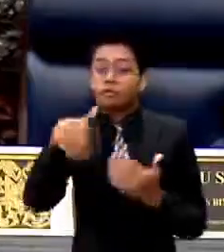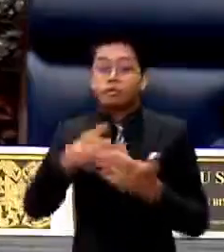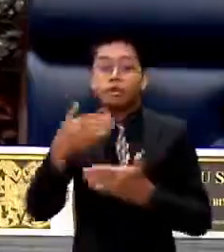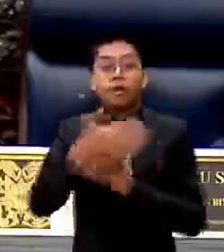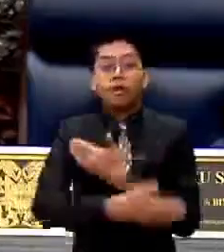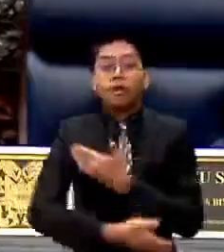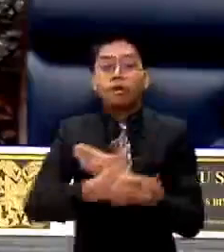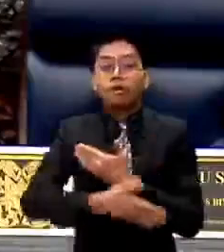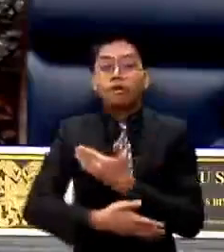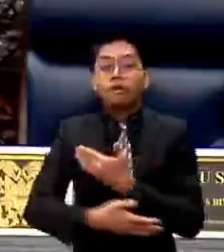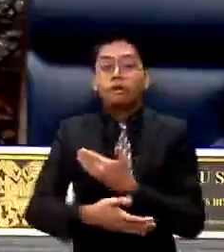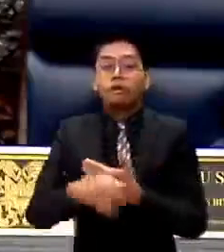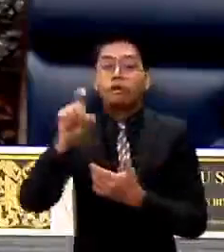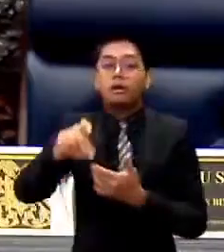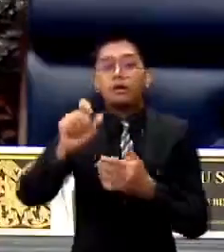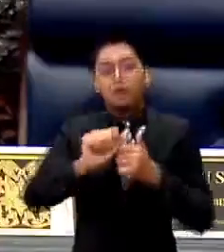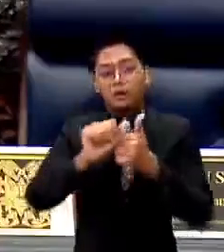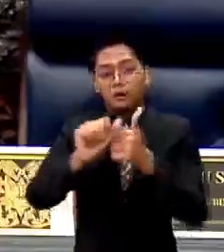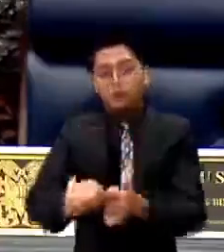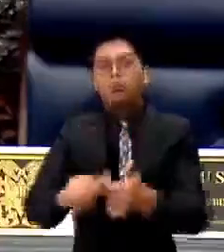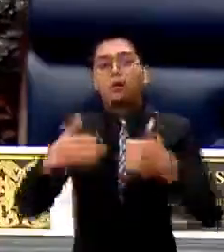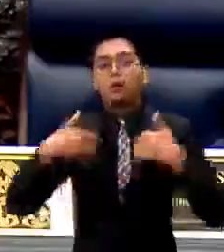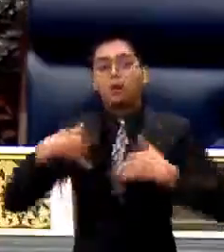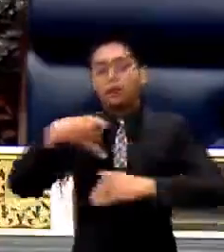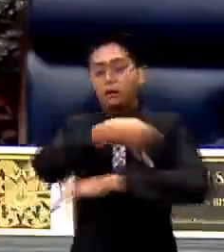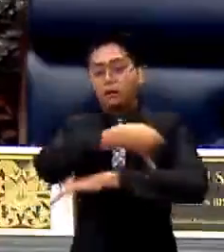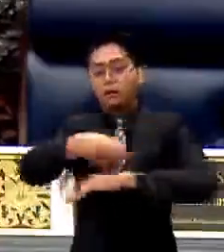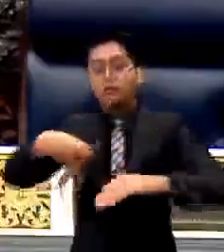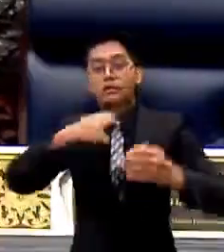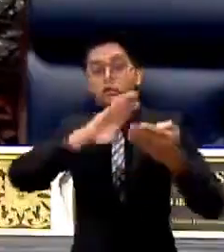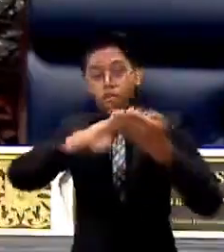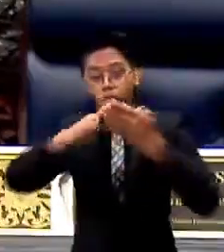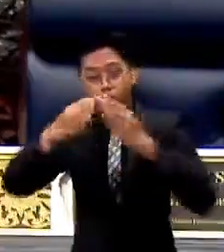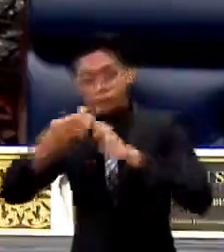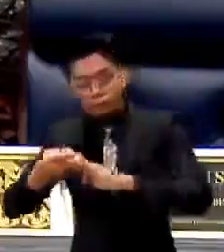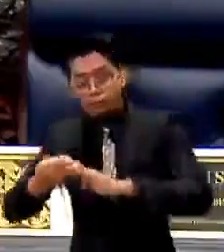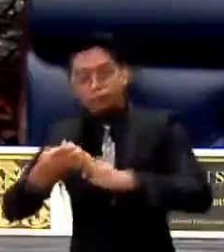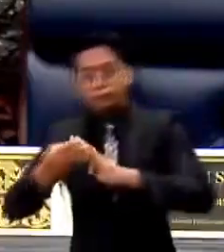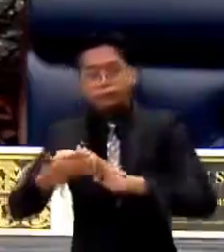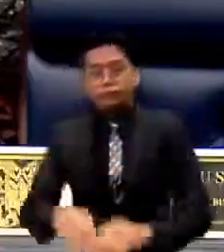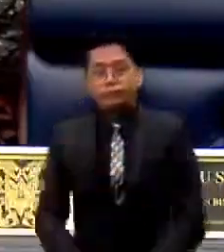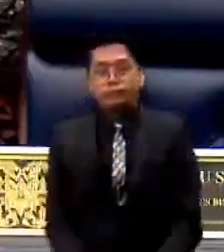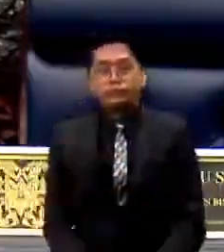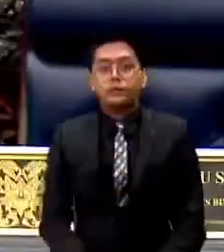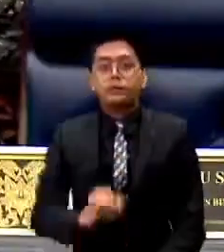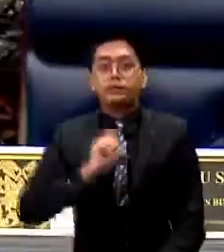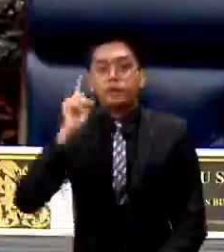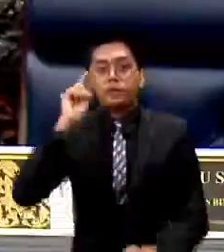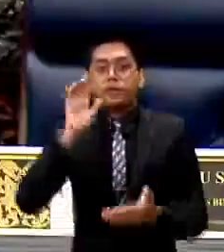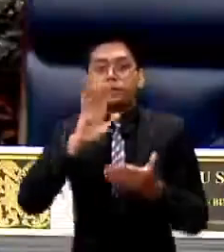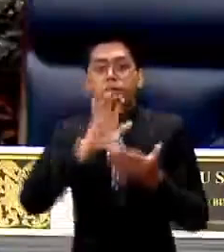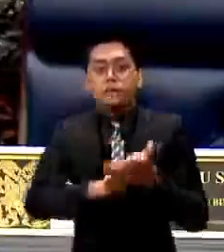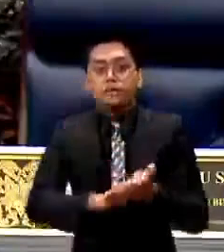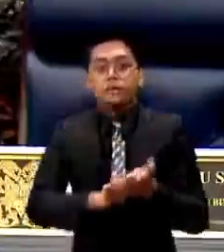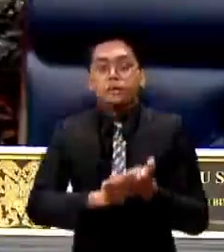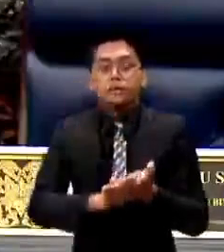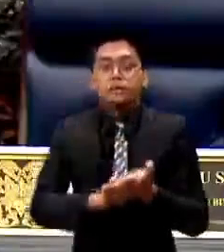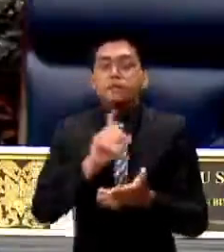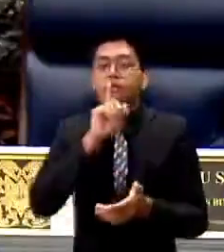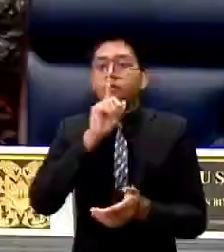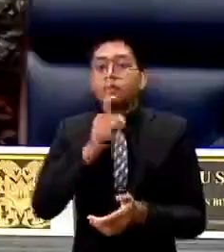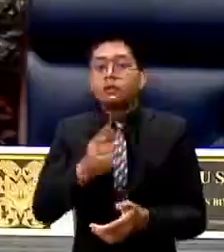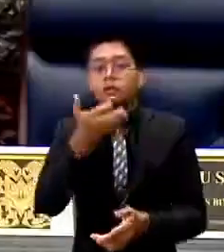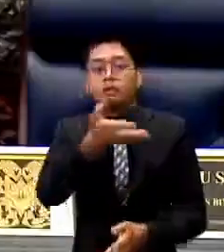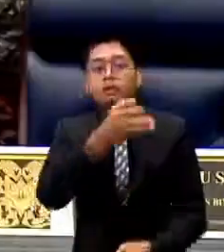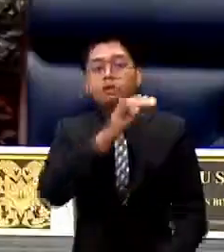tersebut mereka juga ada garis panduan komuniti mereka komunity guidelines I believe that saya percaya bahawa sebabutlah ahli yang berhormat